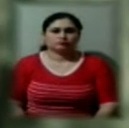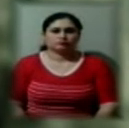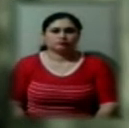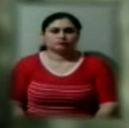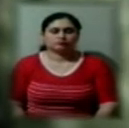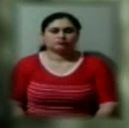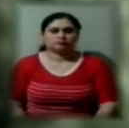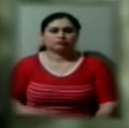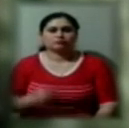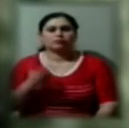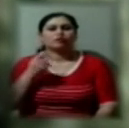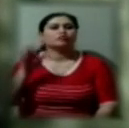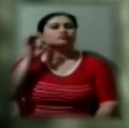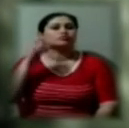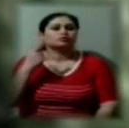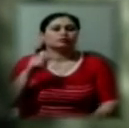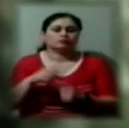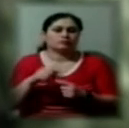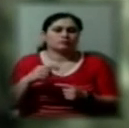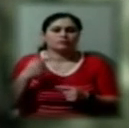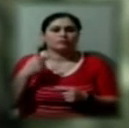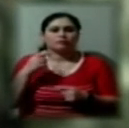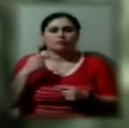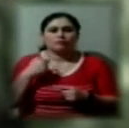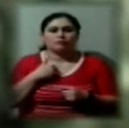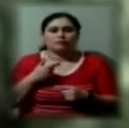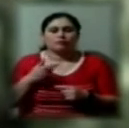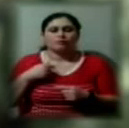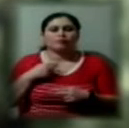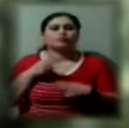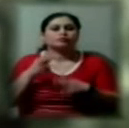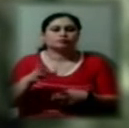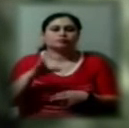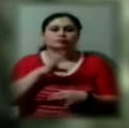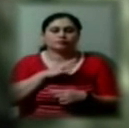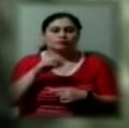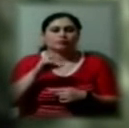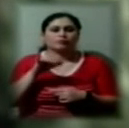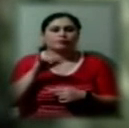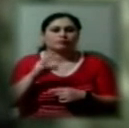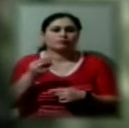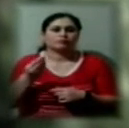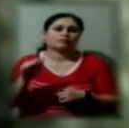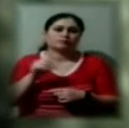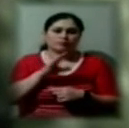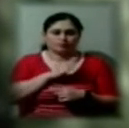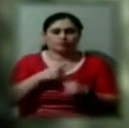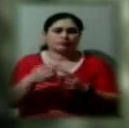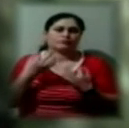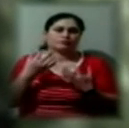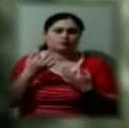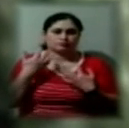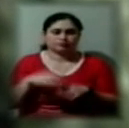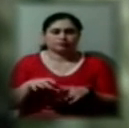слушатель. Вы что-то послушали? Да нет, не послушал. Я же говорю, приезжал Корбин, отдал живой день на меня. Ну я не знаю, он